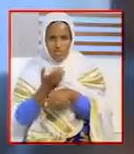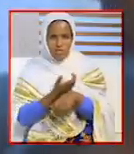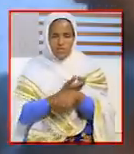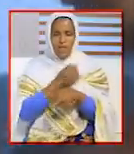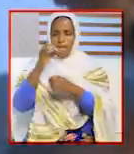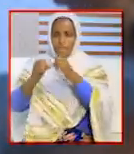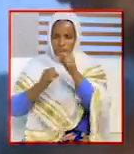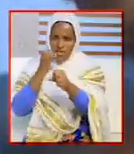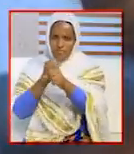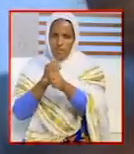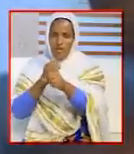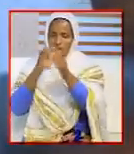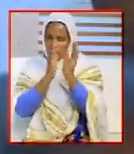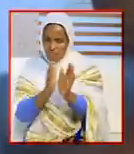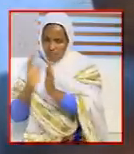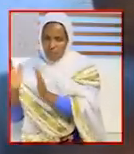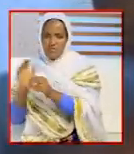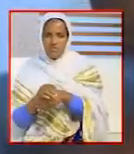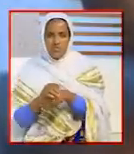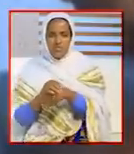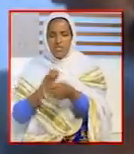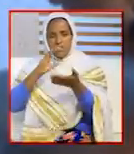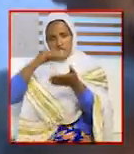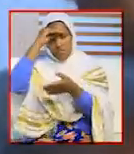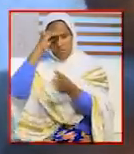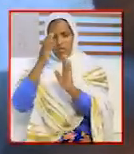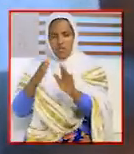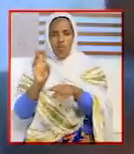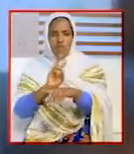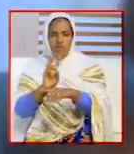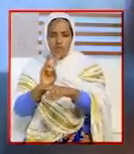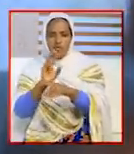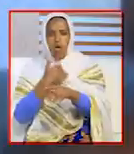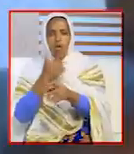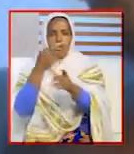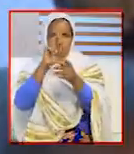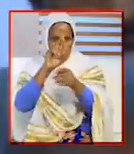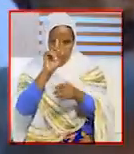ወንድሞቻችን በእድሜ የተዘጋጀ ትምህርታዊ ቪዲዮ